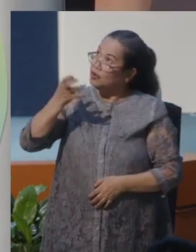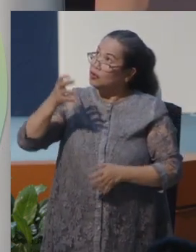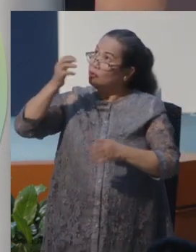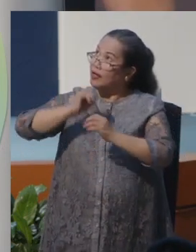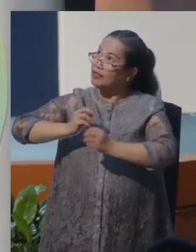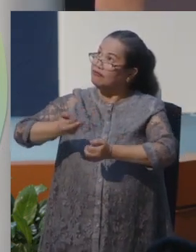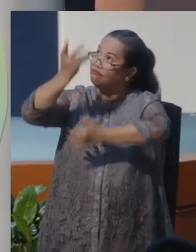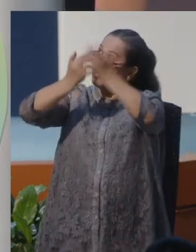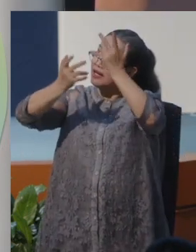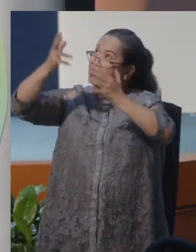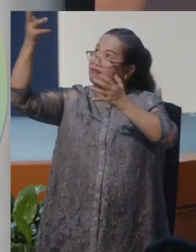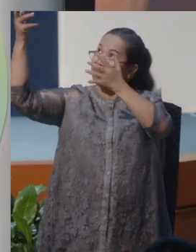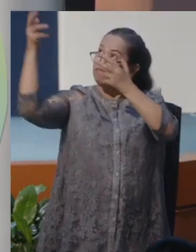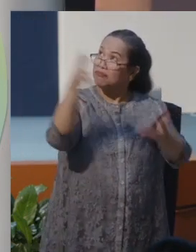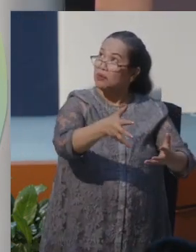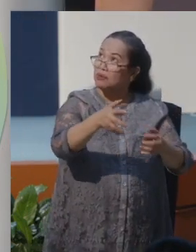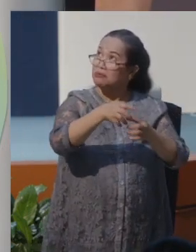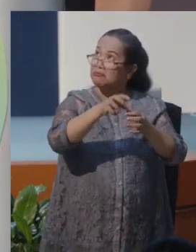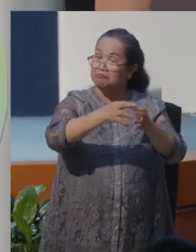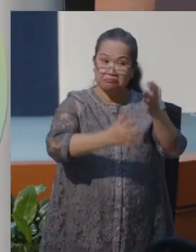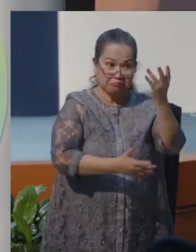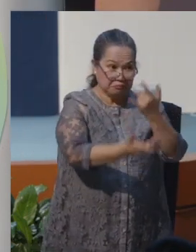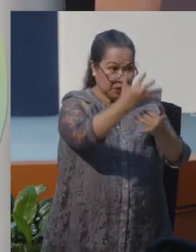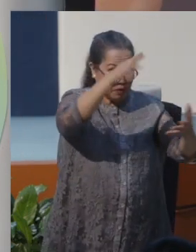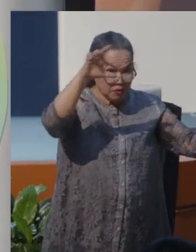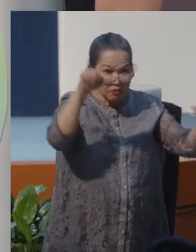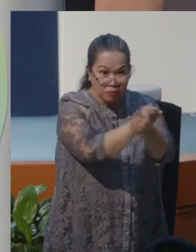and consume them? Aba,